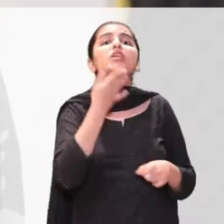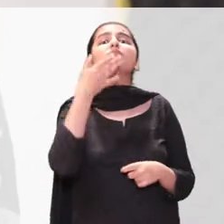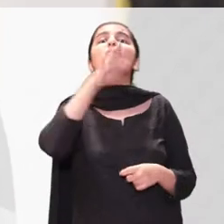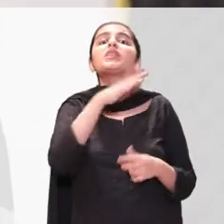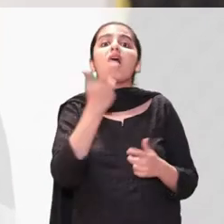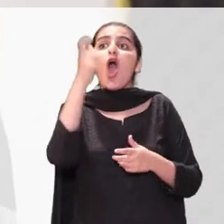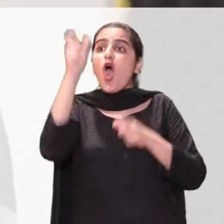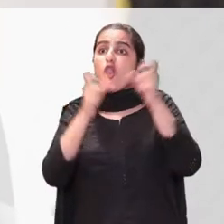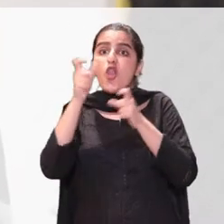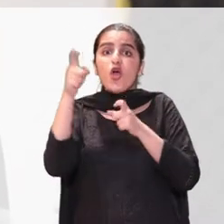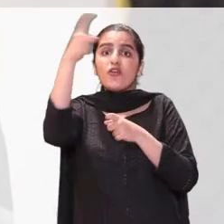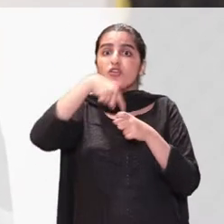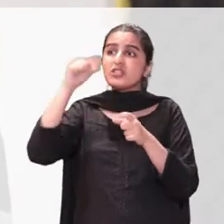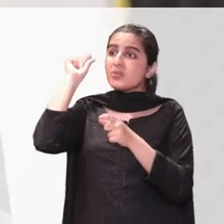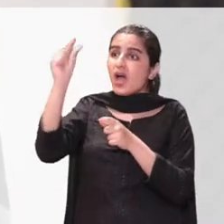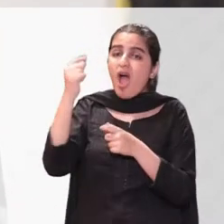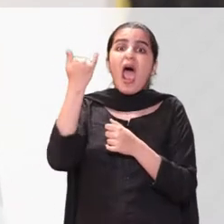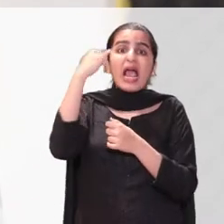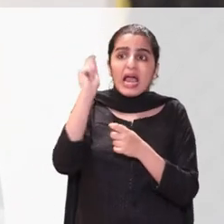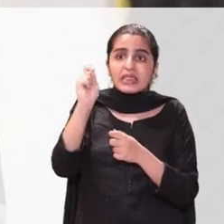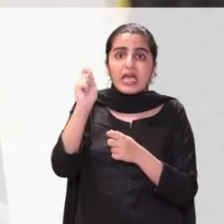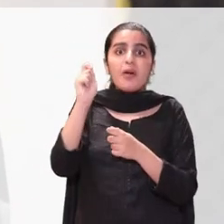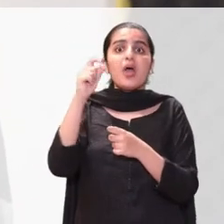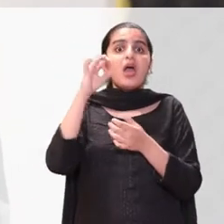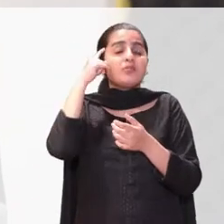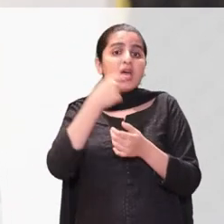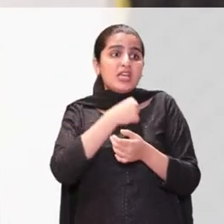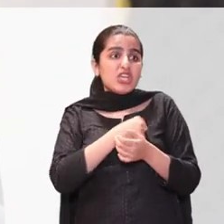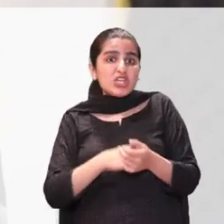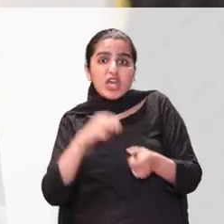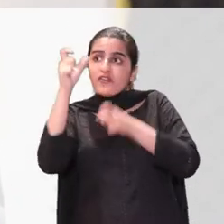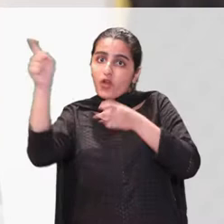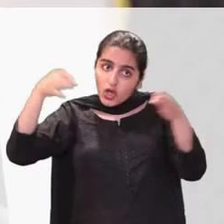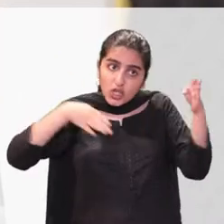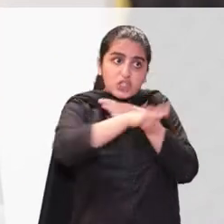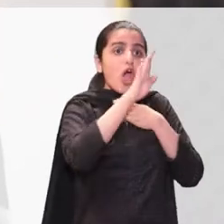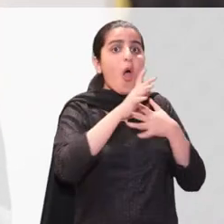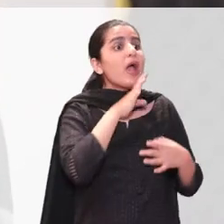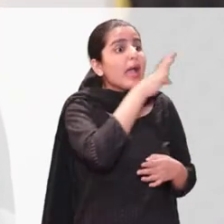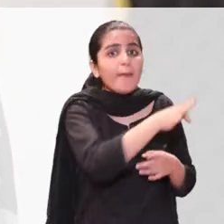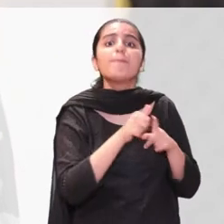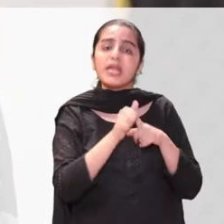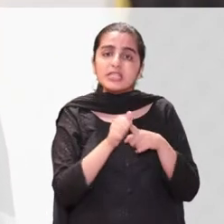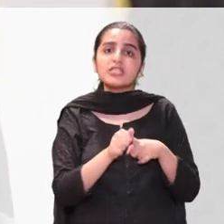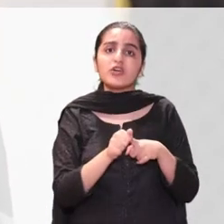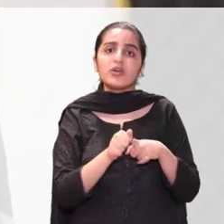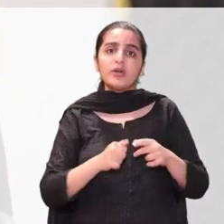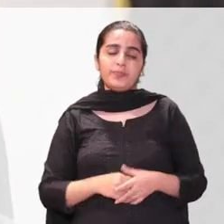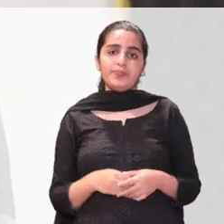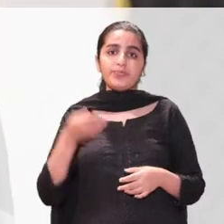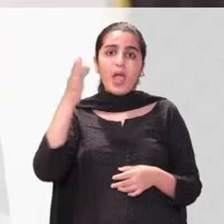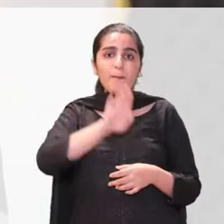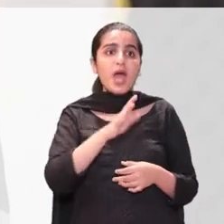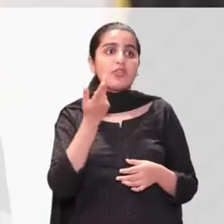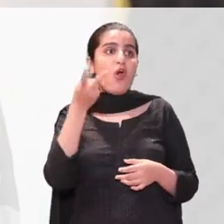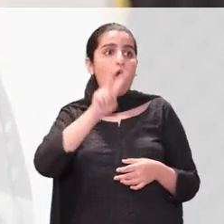जाता है उन्हें अतिरिक्त दो जगह बदमाश को पुलिस स्टेशन मैसेज आते हैं लेकिन यह भी एक मसला है अलमी ऐड का फिर बाइक